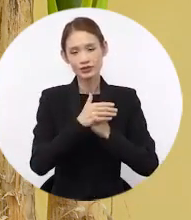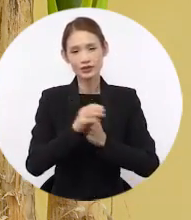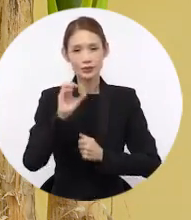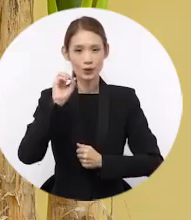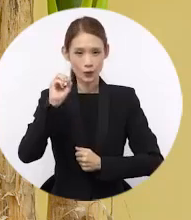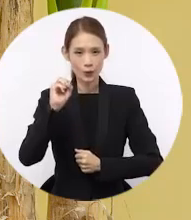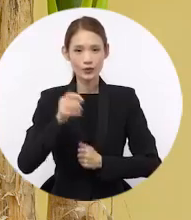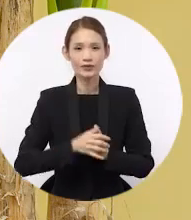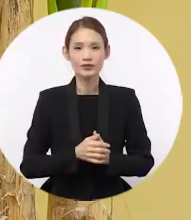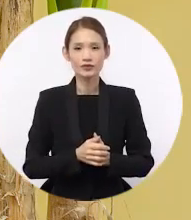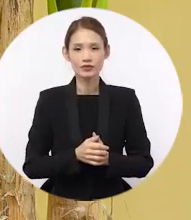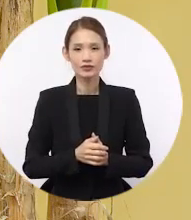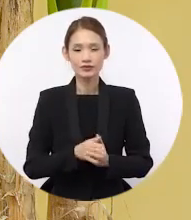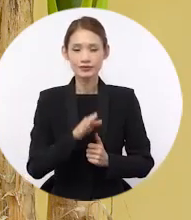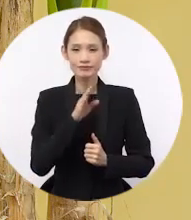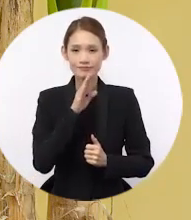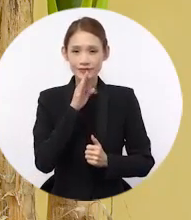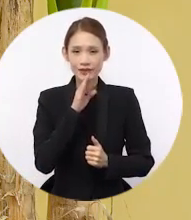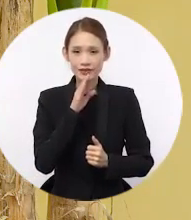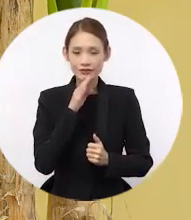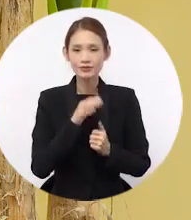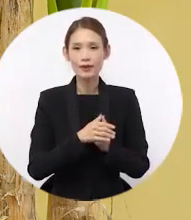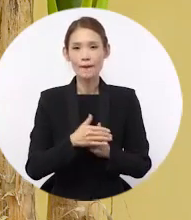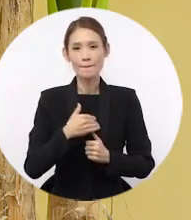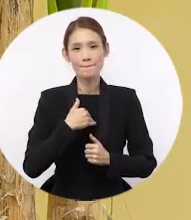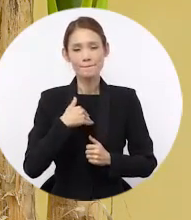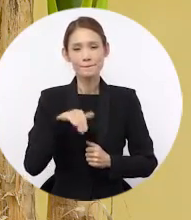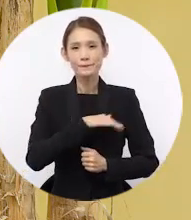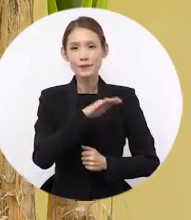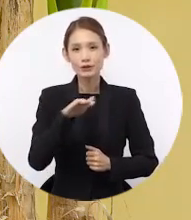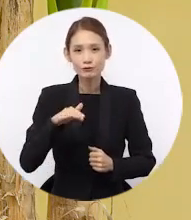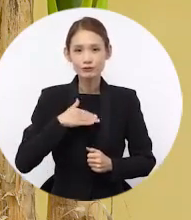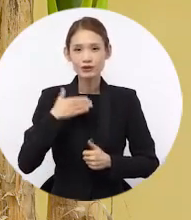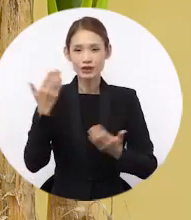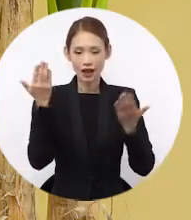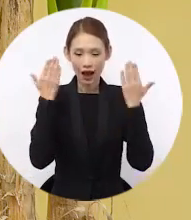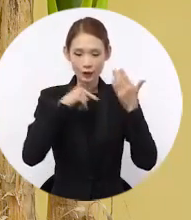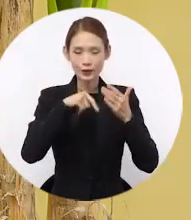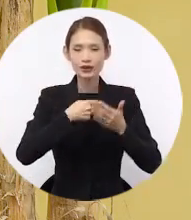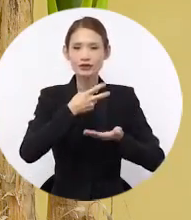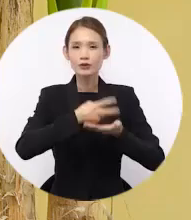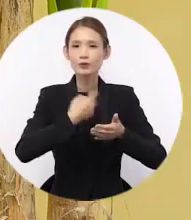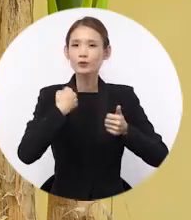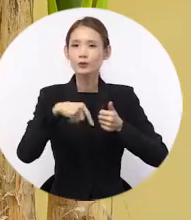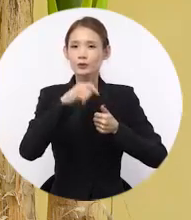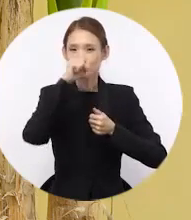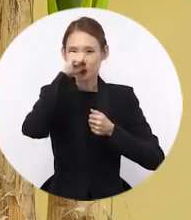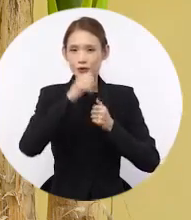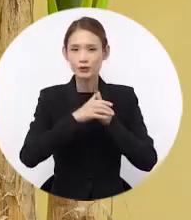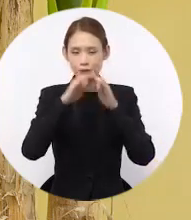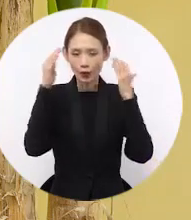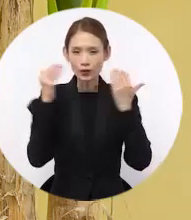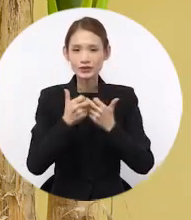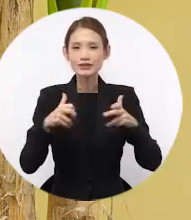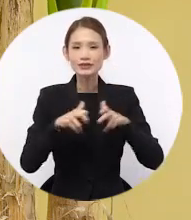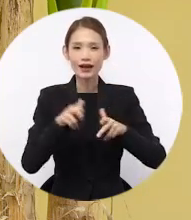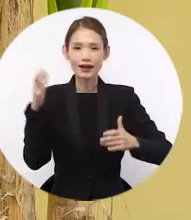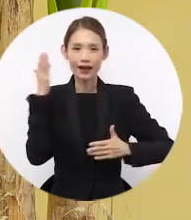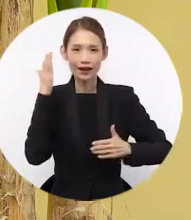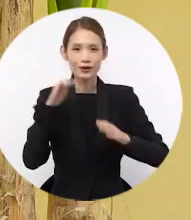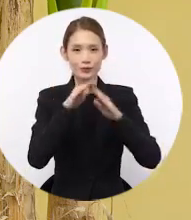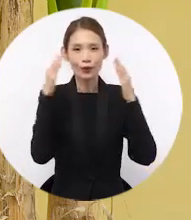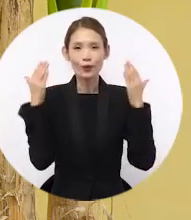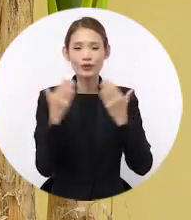있어가지고 한번 오를 들어봤어요. 사실은 정말 우리 학교의 교육이 좋아서 모든 장애